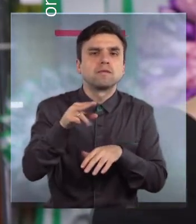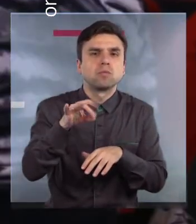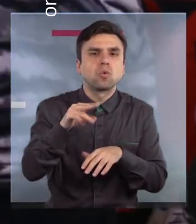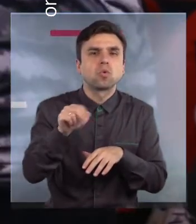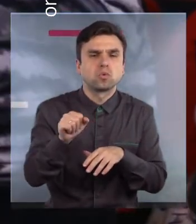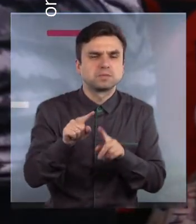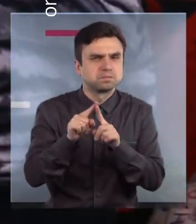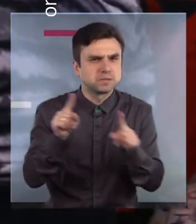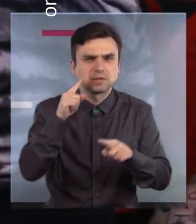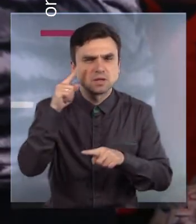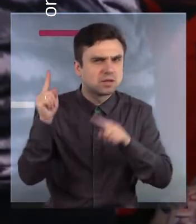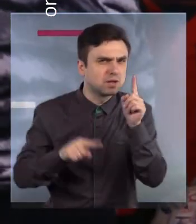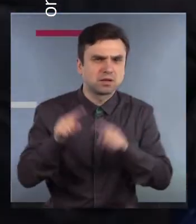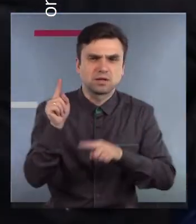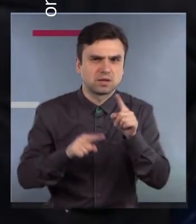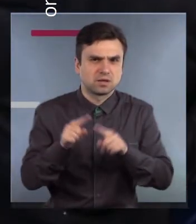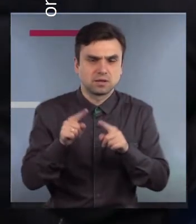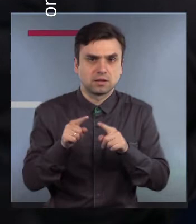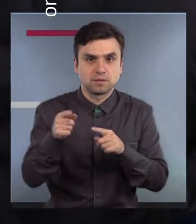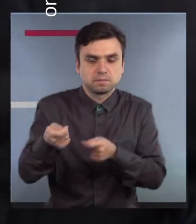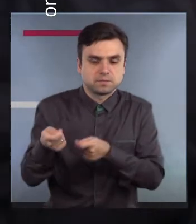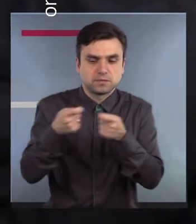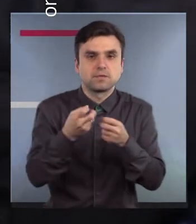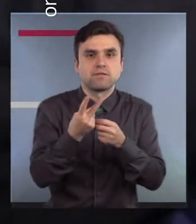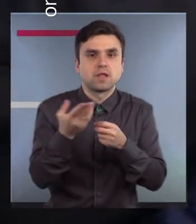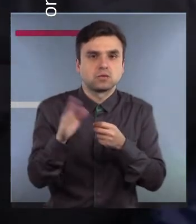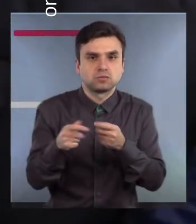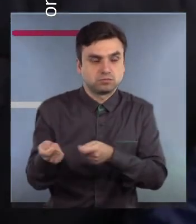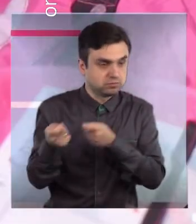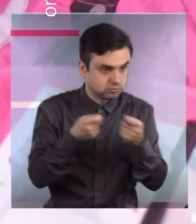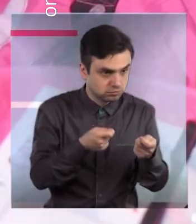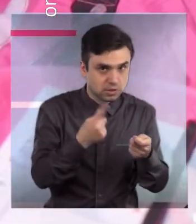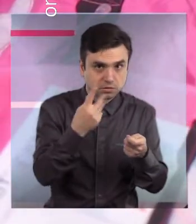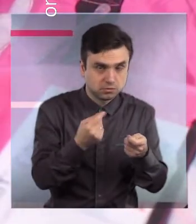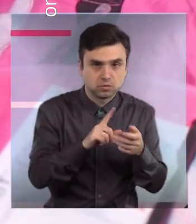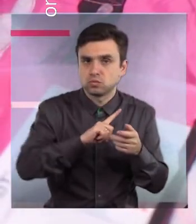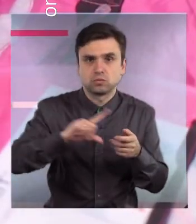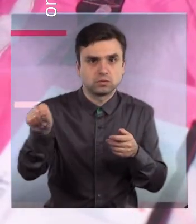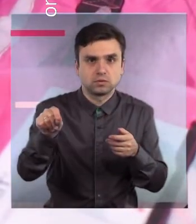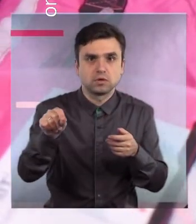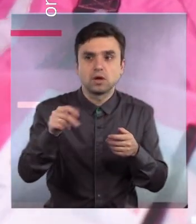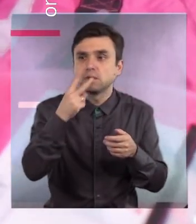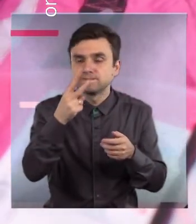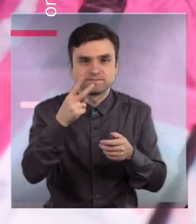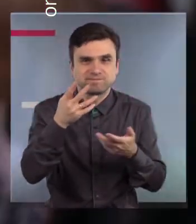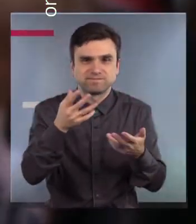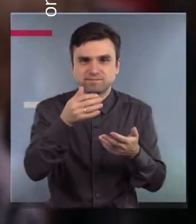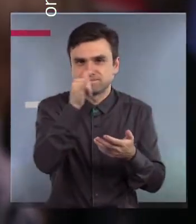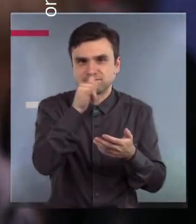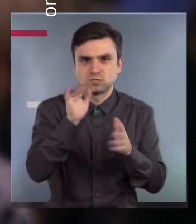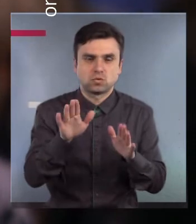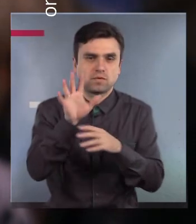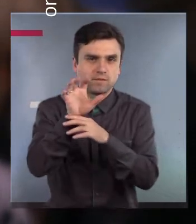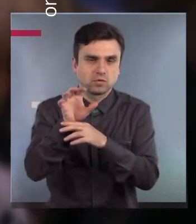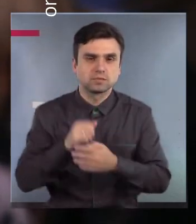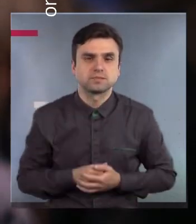фотографии. Такі виставки клуб БАФІ влаштовує 2-3 рази на рік. Захід став вже традиційним, а ось пан Павло завітав на виставку не